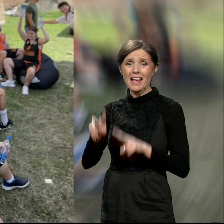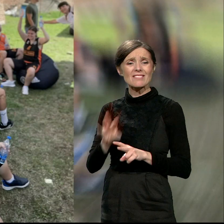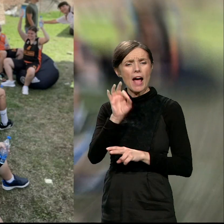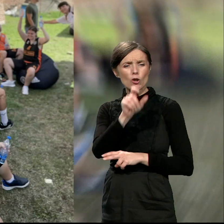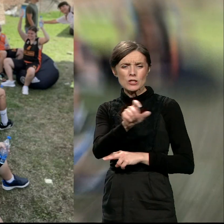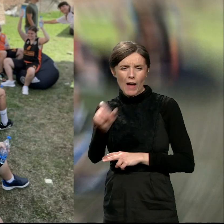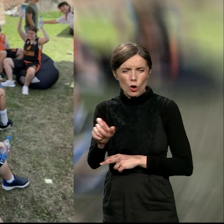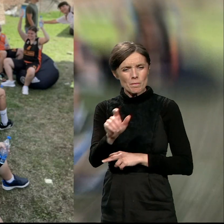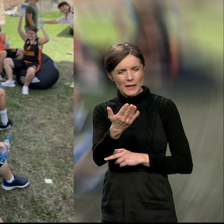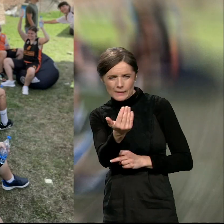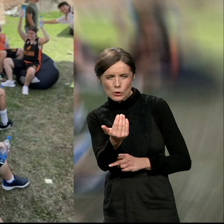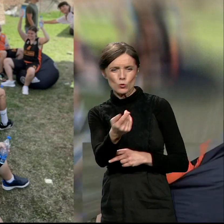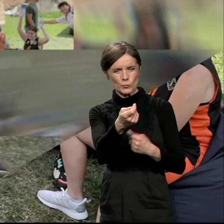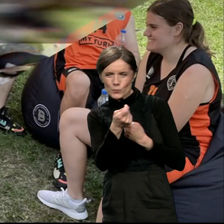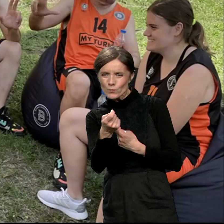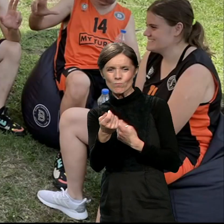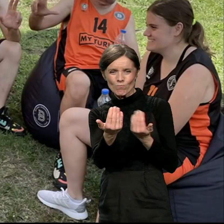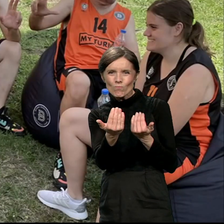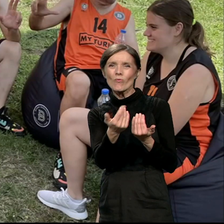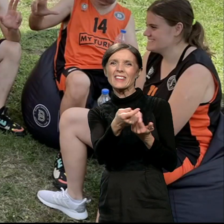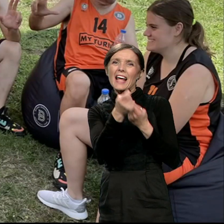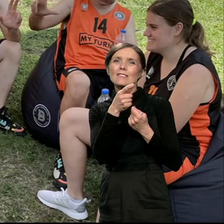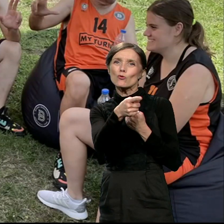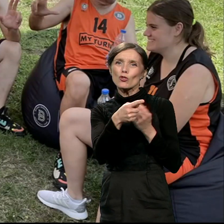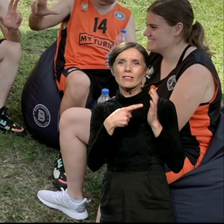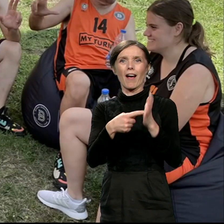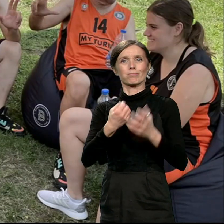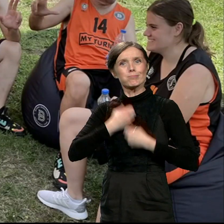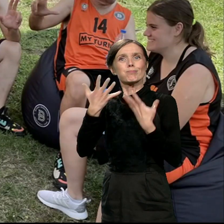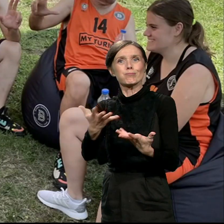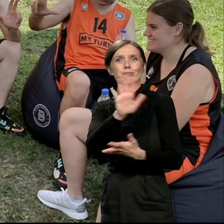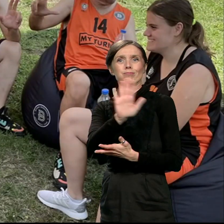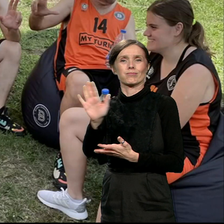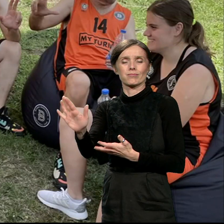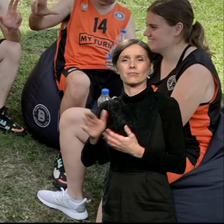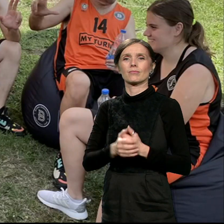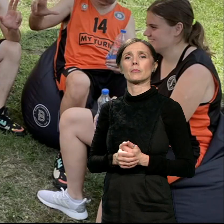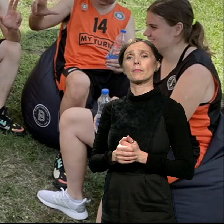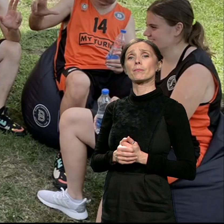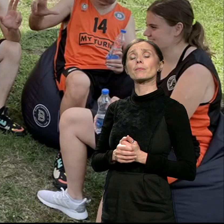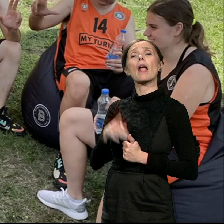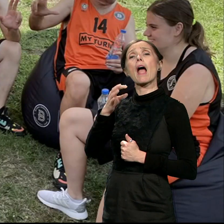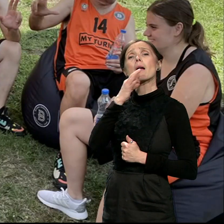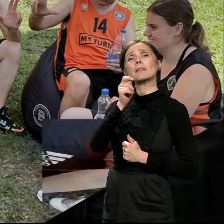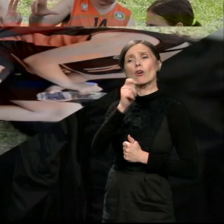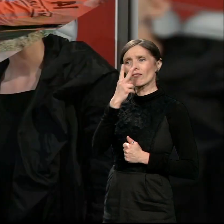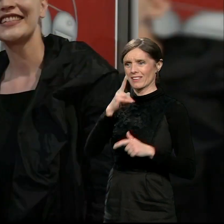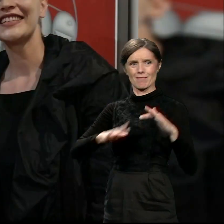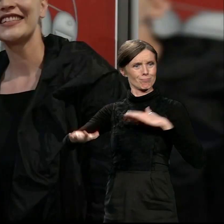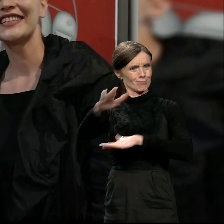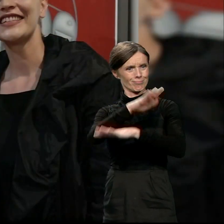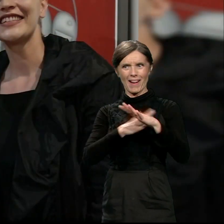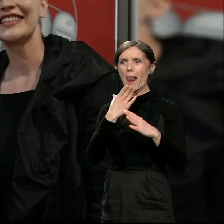i priliku da se iskaže. I ono što sam primetila da je ovde veoma lepa atmosfera u smislu oni su svi